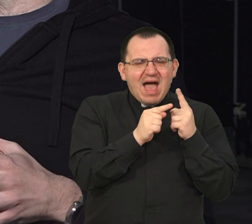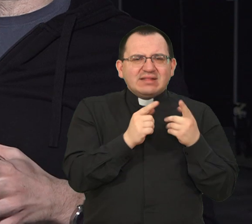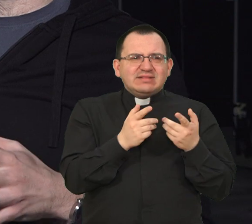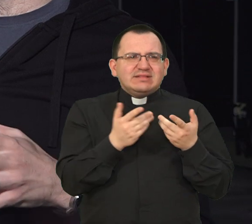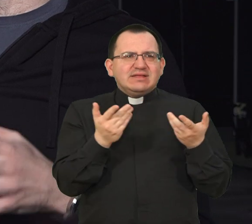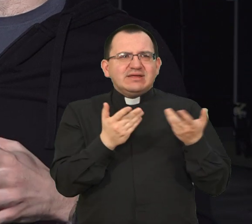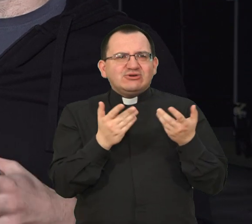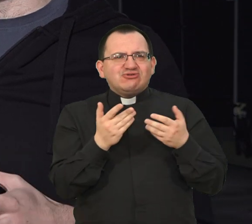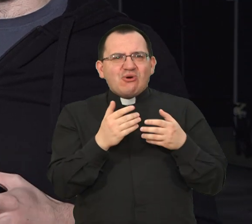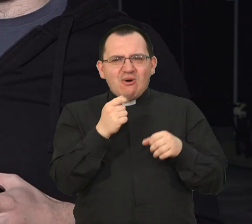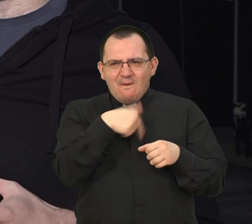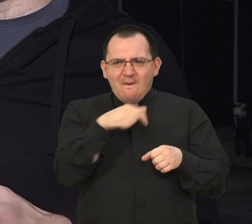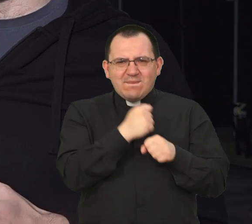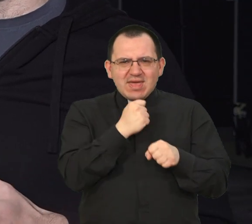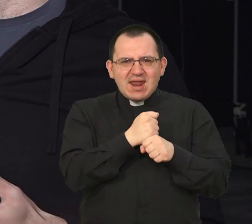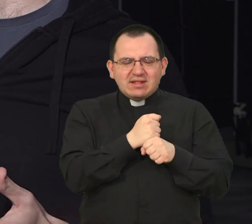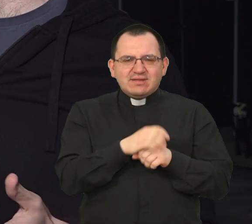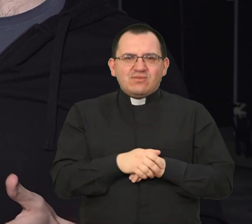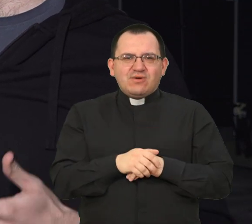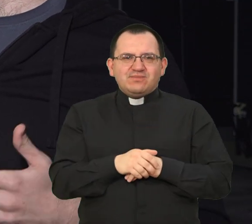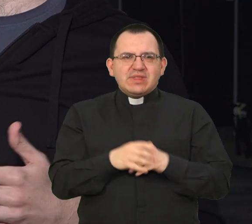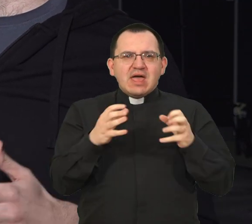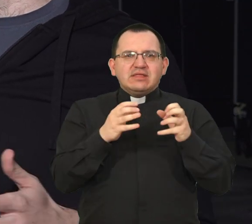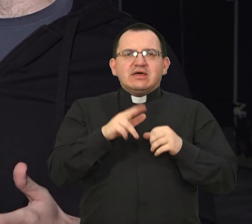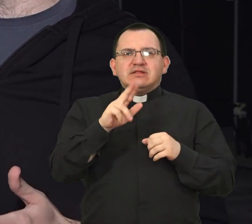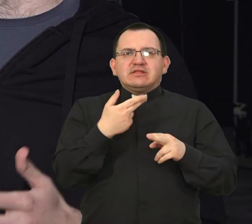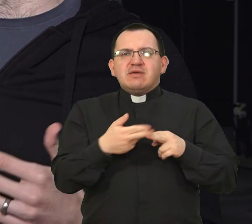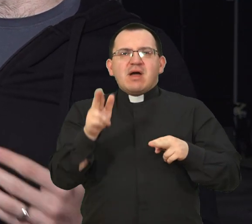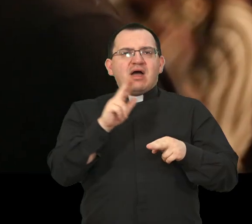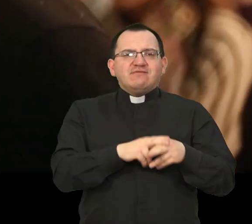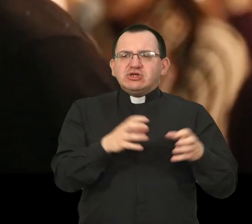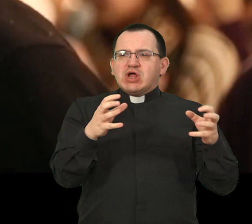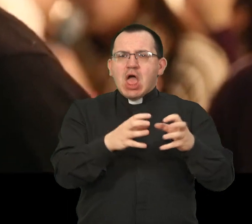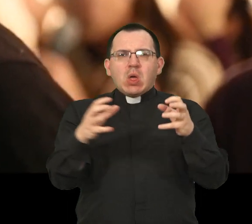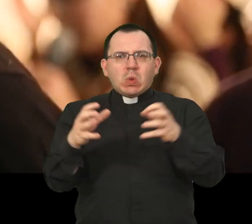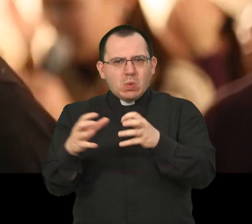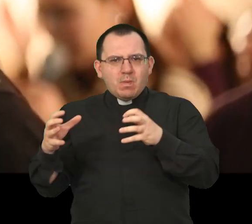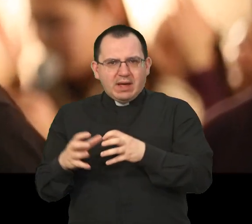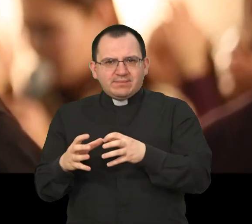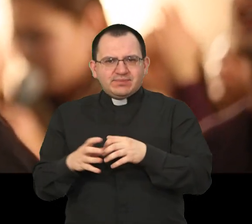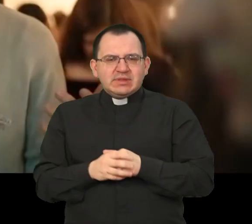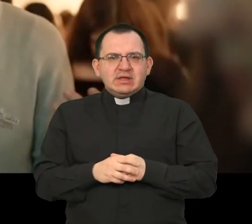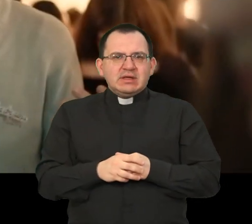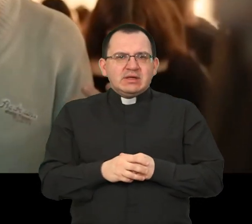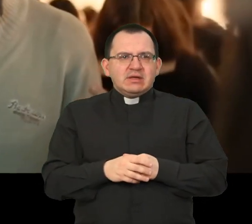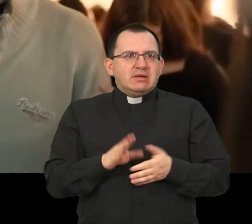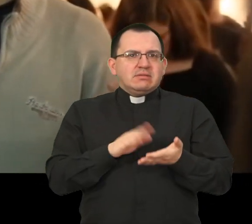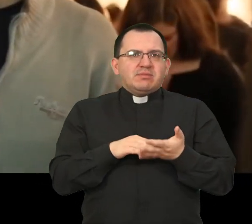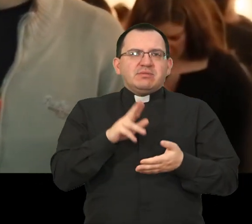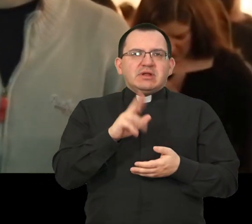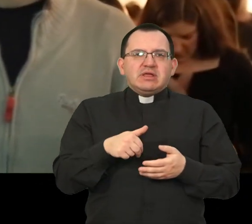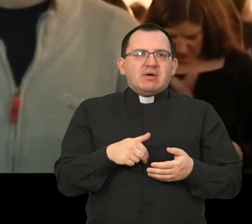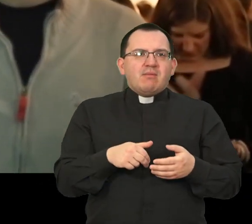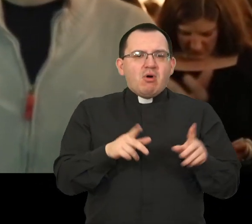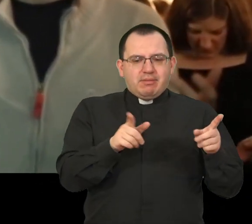time se bavi samo jedan dio ljudi unutar zajednice. Zajednica ima više svojih timova, odnosno službi, a recimo slavnička služba je